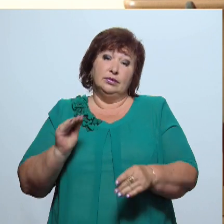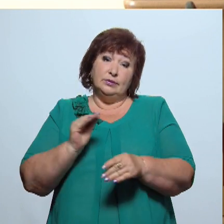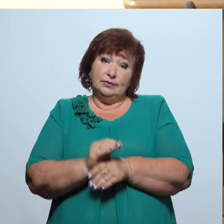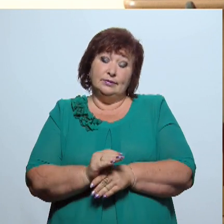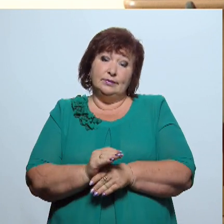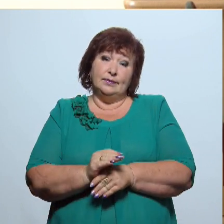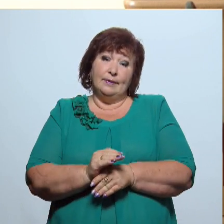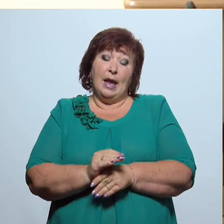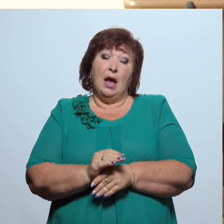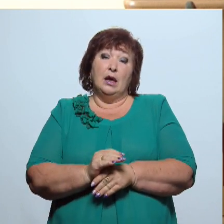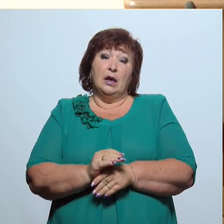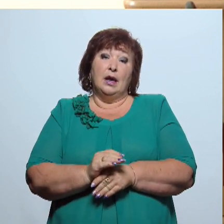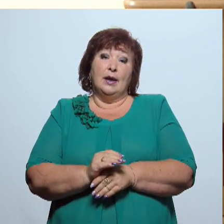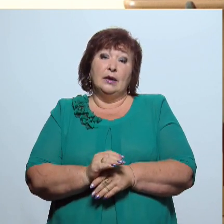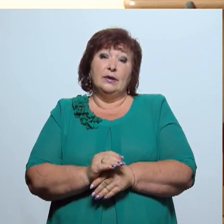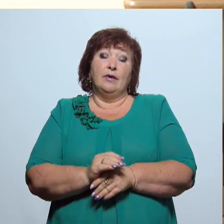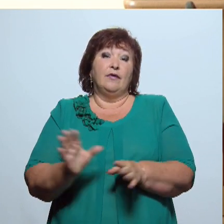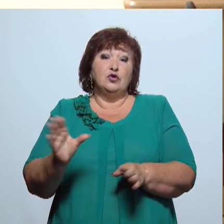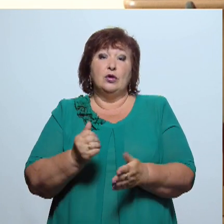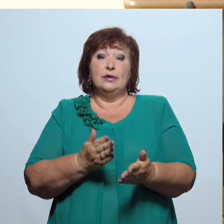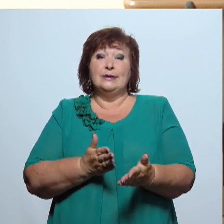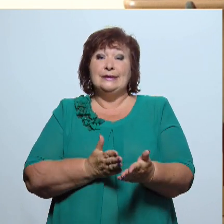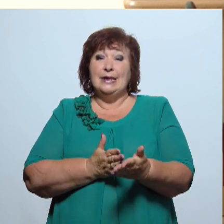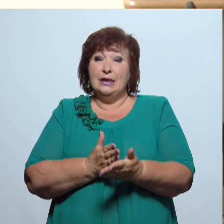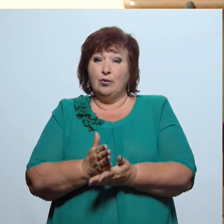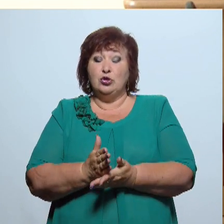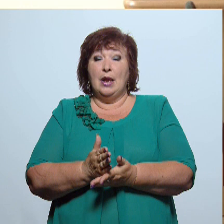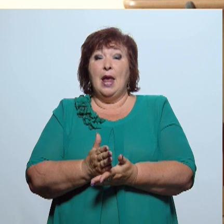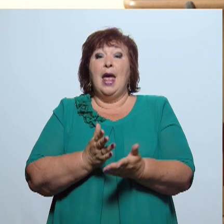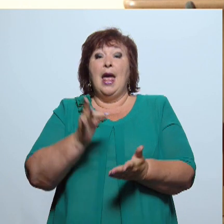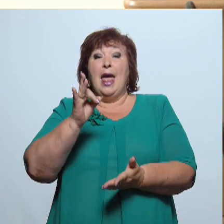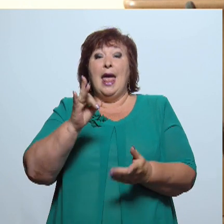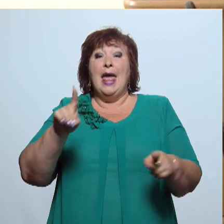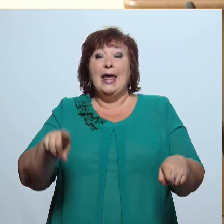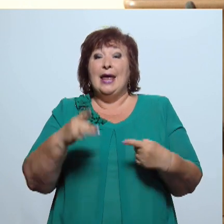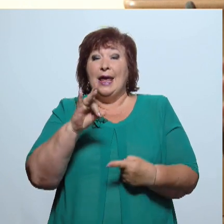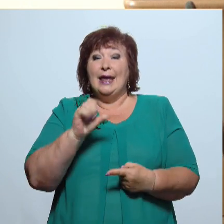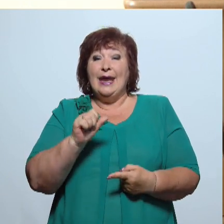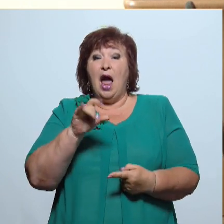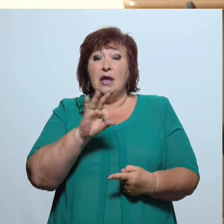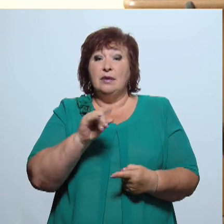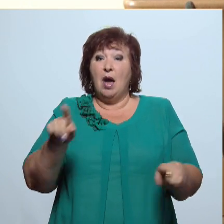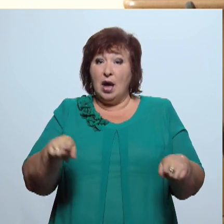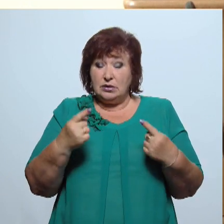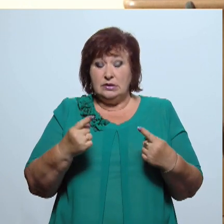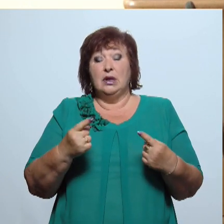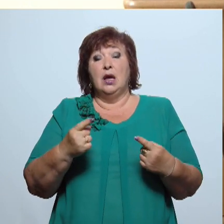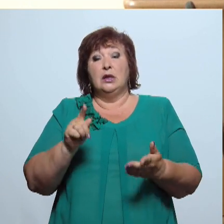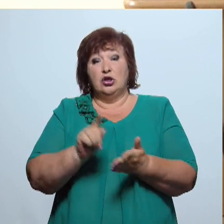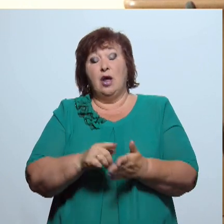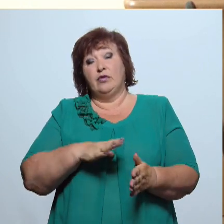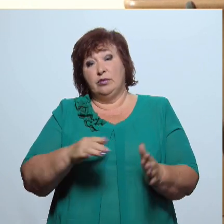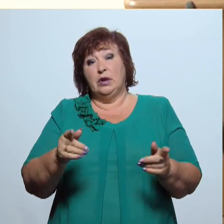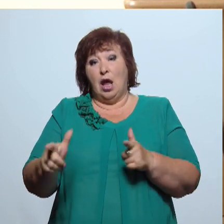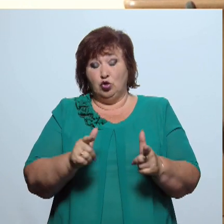и все-таки целенаправленность в реанимации, она более нужна бывает, поэтому мы готовы расширить реанимационные койки. А сколько